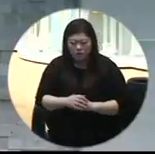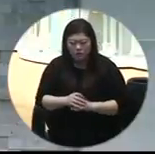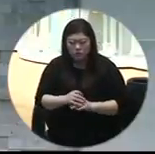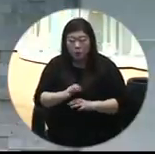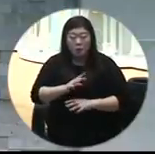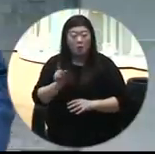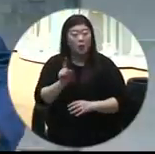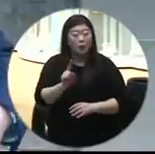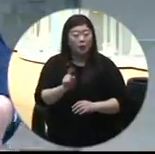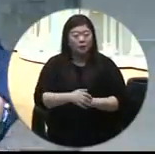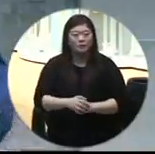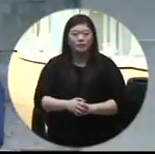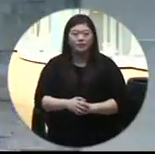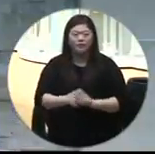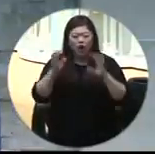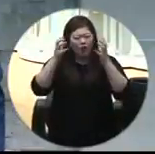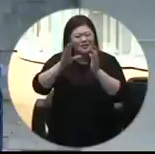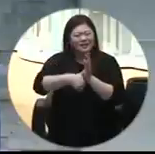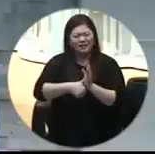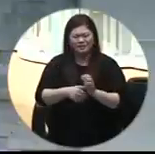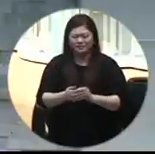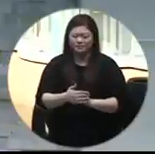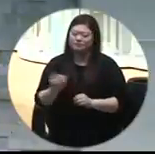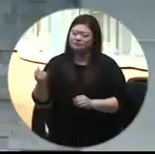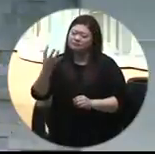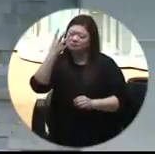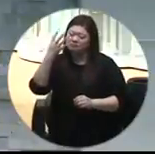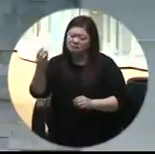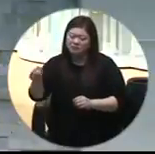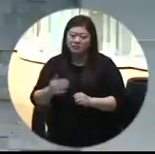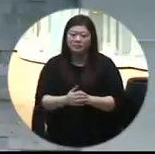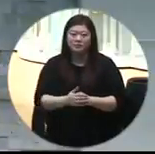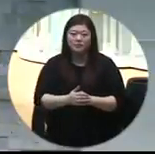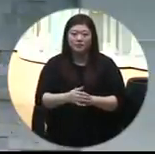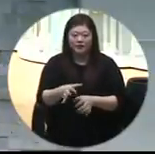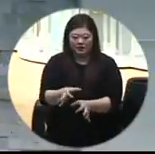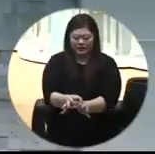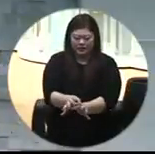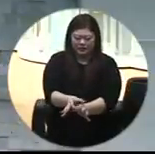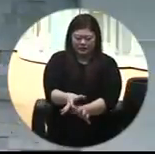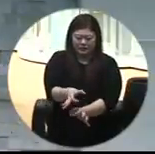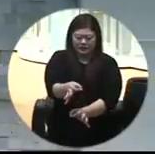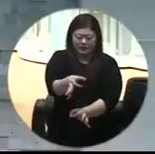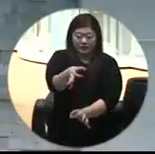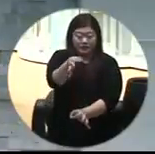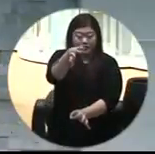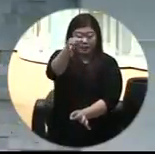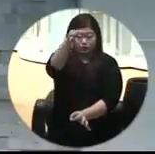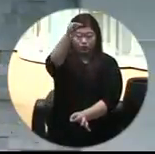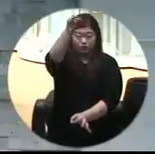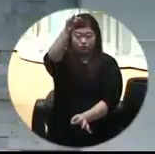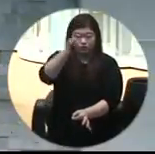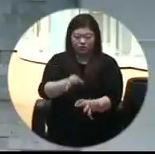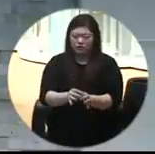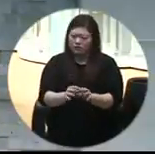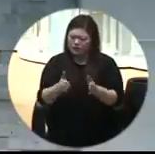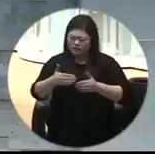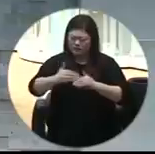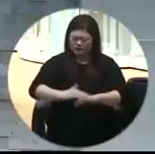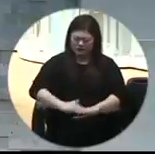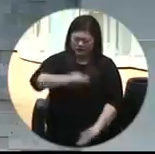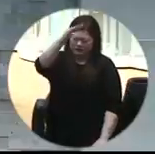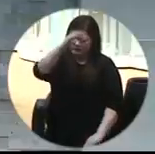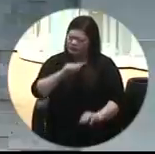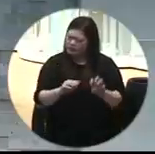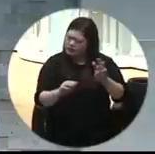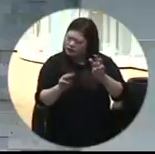때 봤는데 막 이 대나무를 말이요. 그 대나무, 큰 30m나 된 대나무에 큰 통도